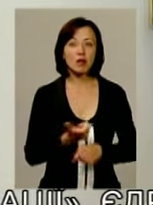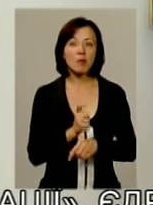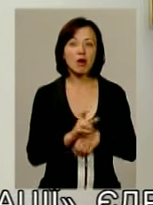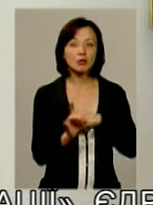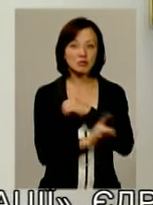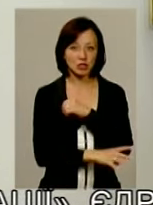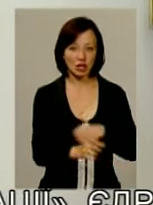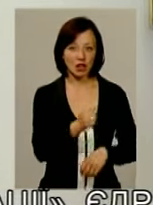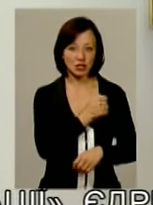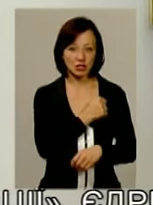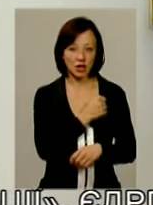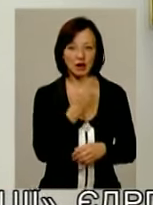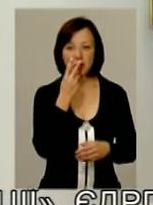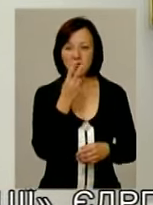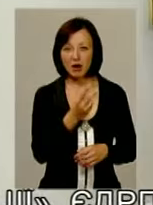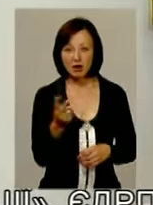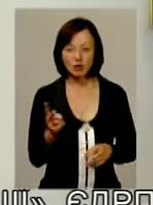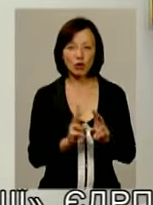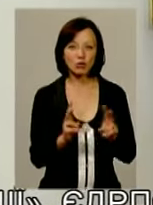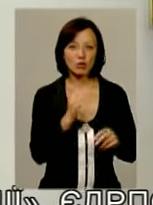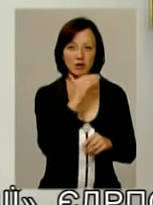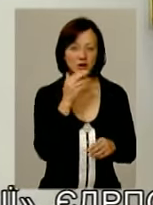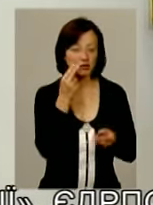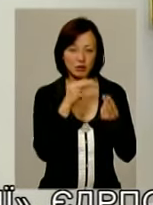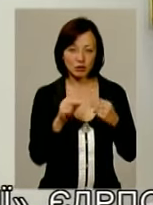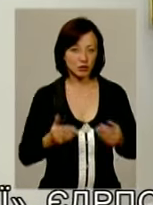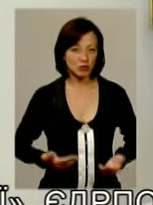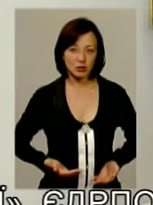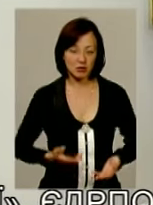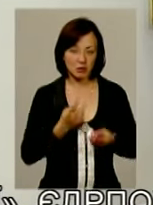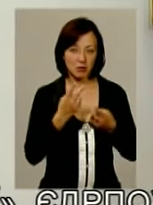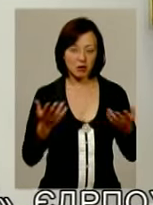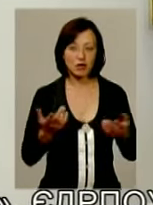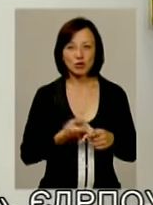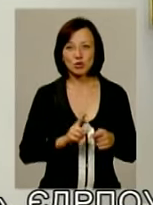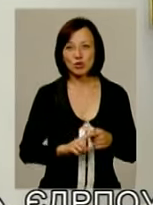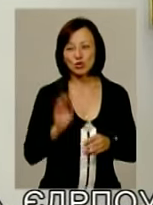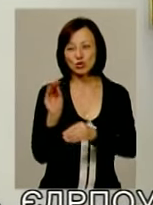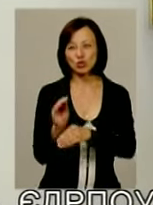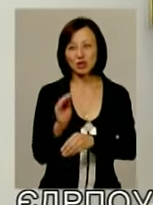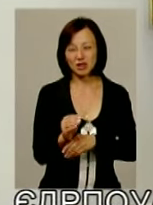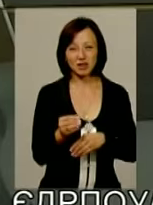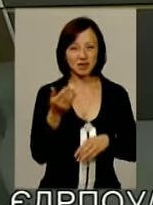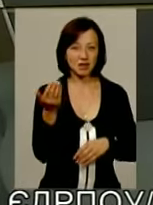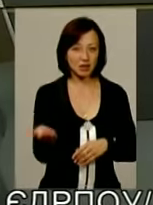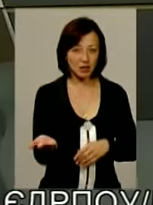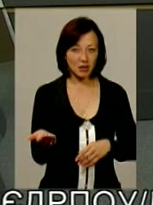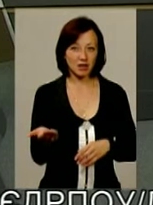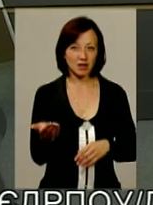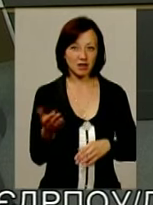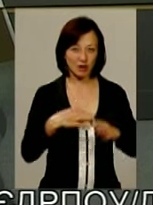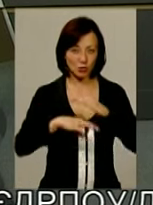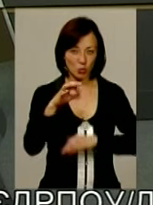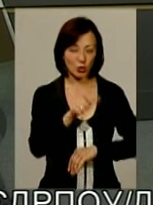жаль. І не бачили, багато хто не бачив кращого життя. Тому судити їх і осуджувати те,